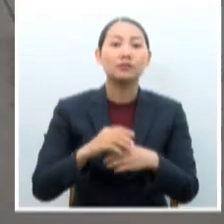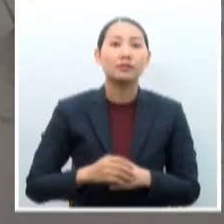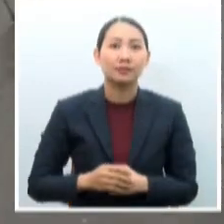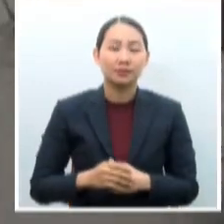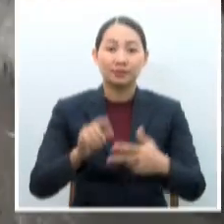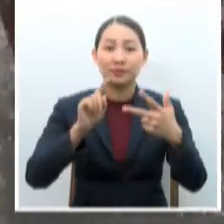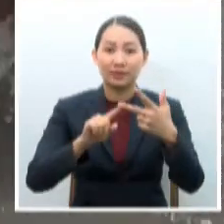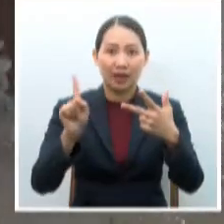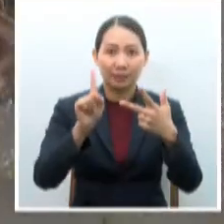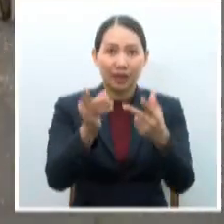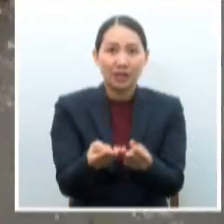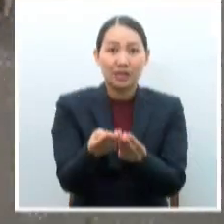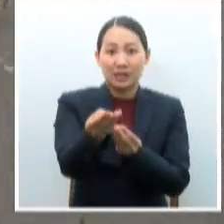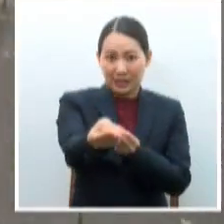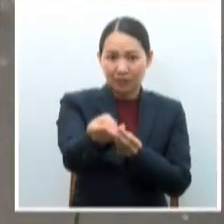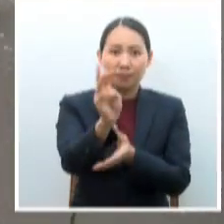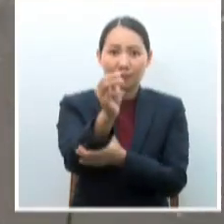ยื่น